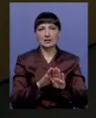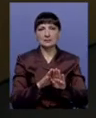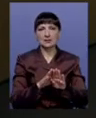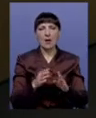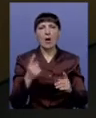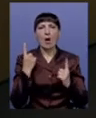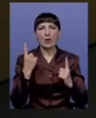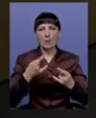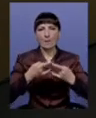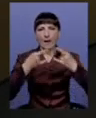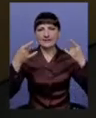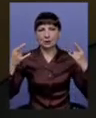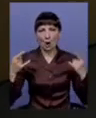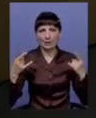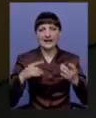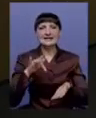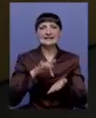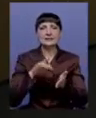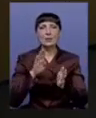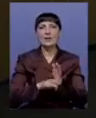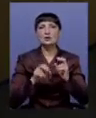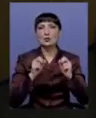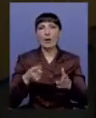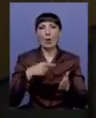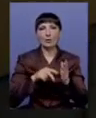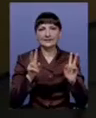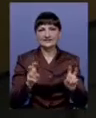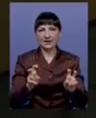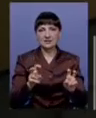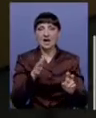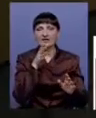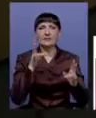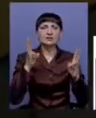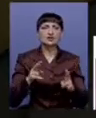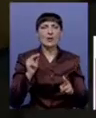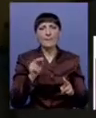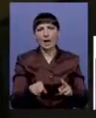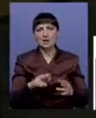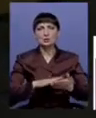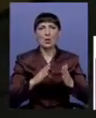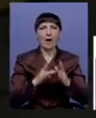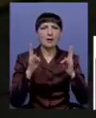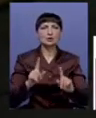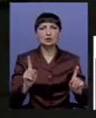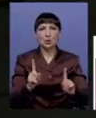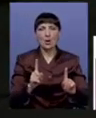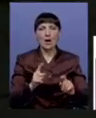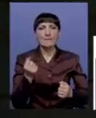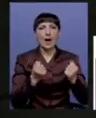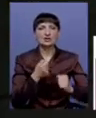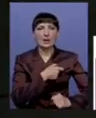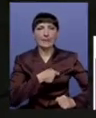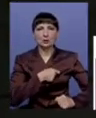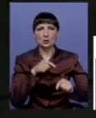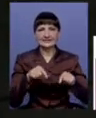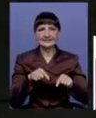огромными мониторами на стене считается центром безопасности города. Во время ЧП или непредвиденных ситуаций координация патрульных машин ведется с